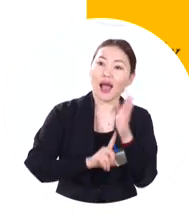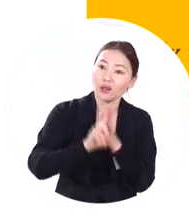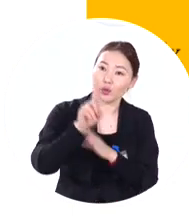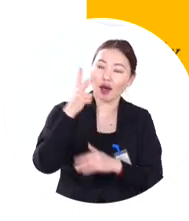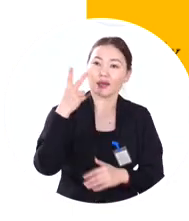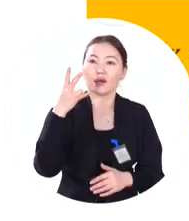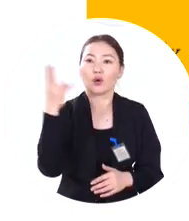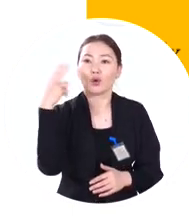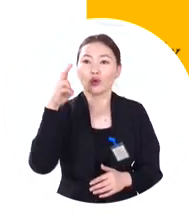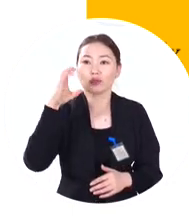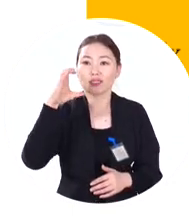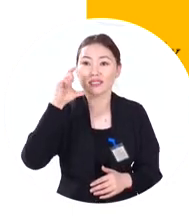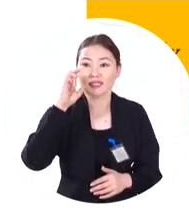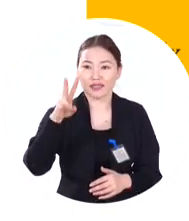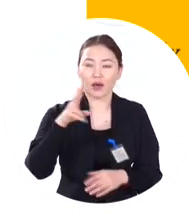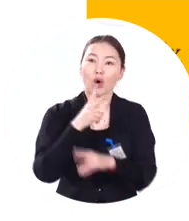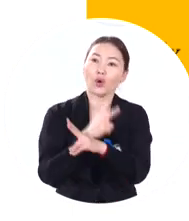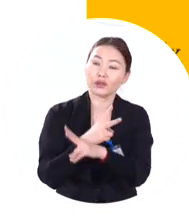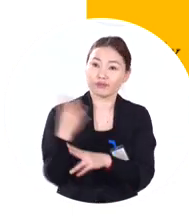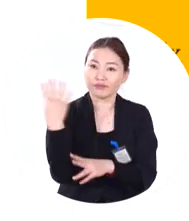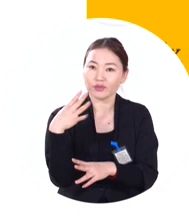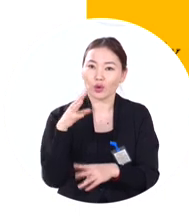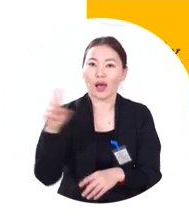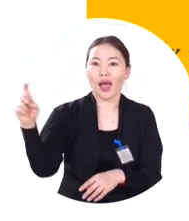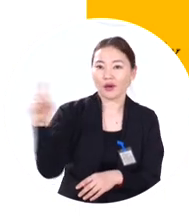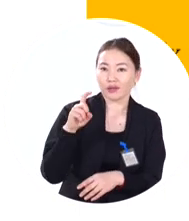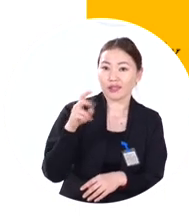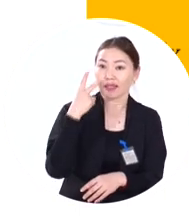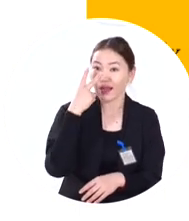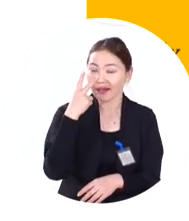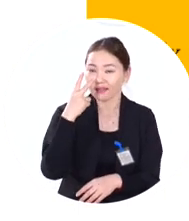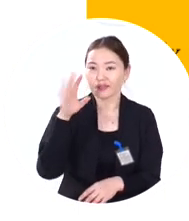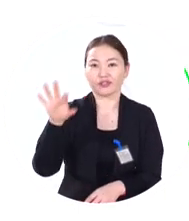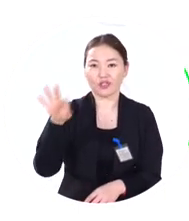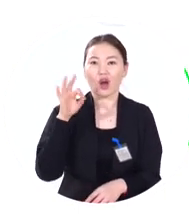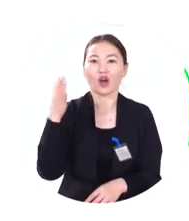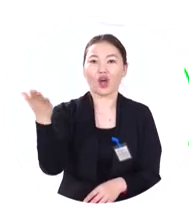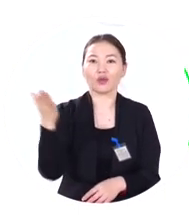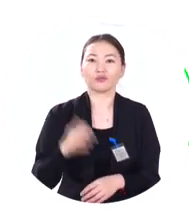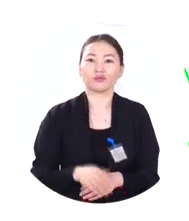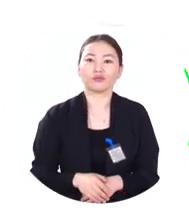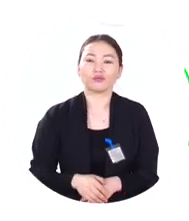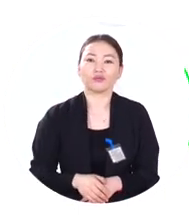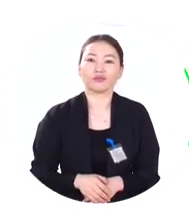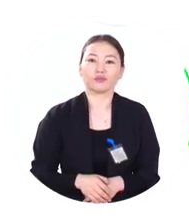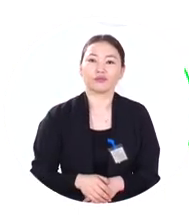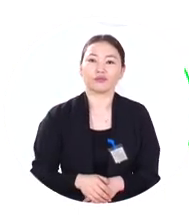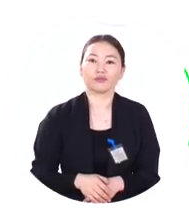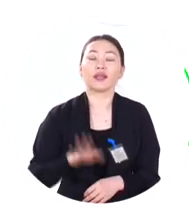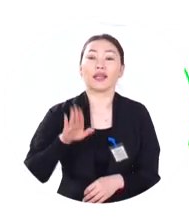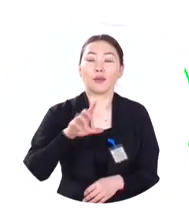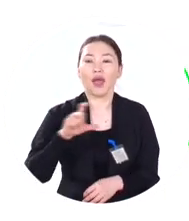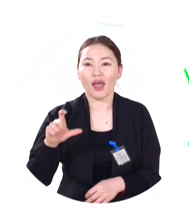маань гэрээний даалгаврт мөн яригдж байсан. За аль нь илүү хүүхдүүд ээ? За халах